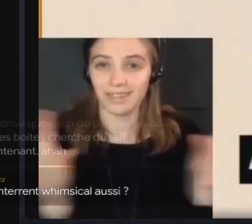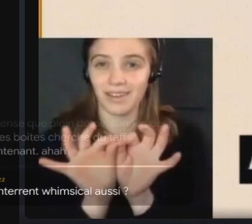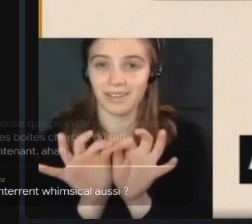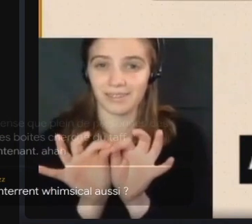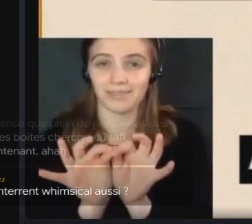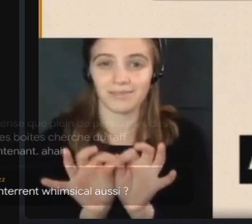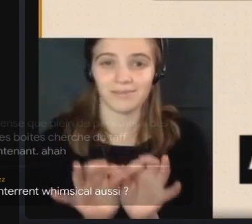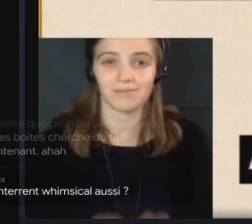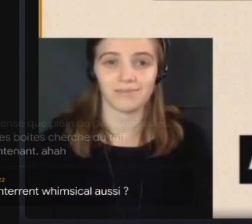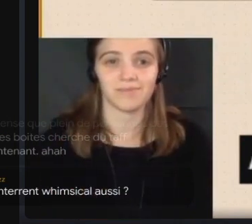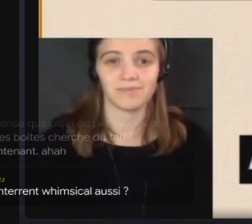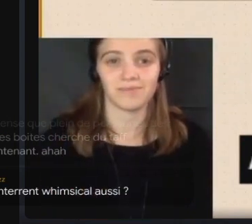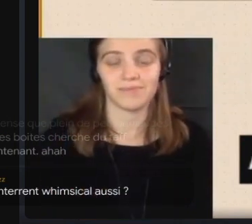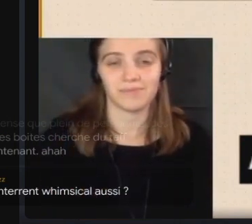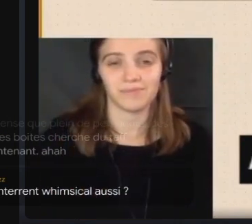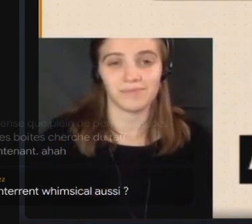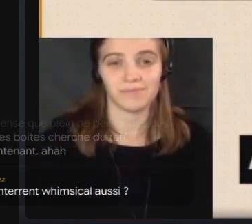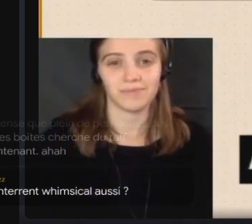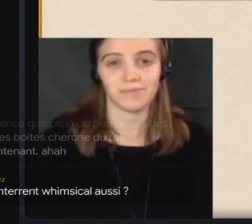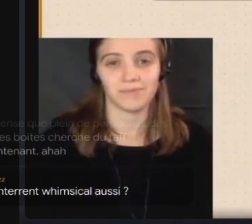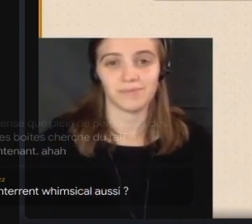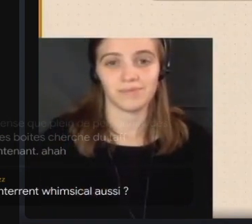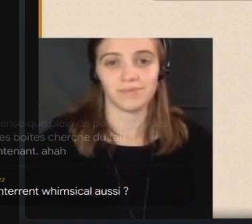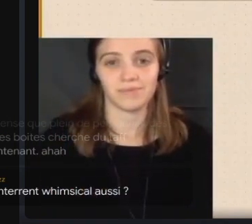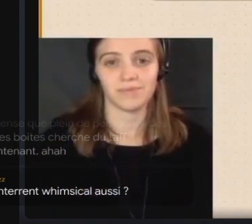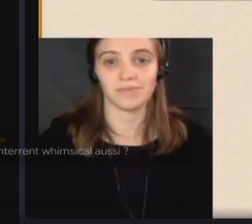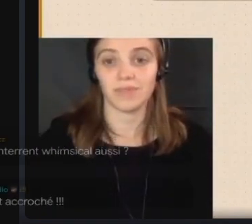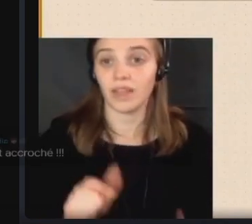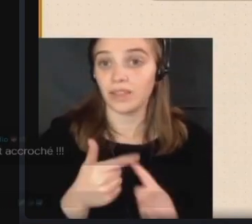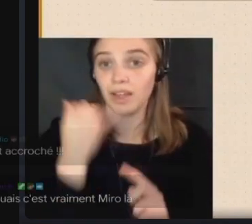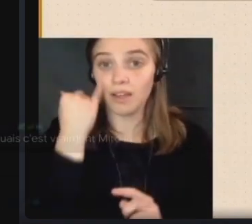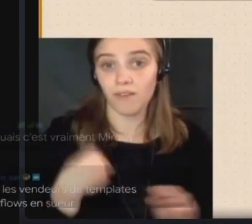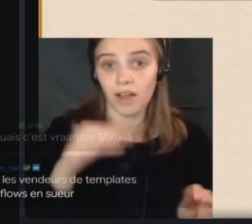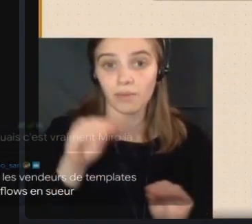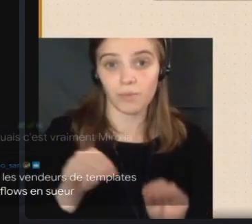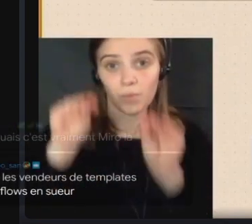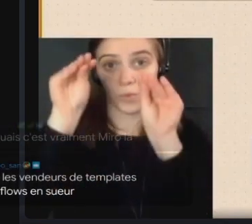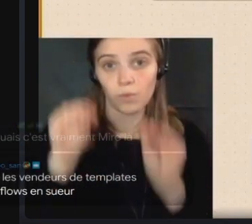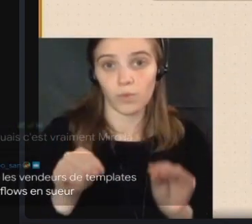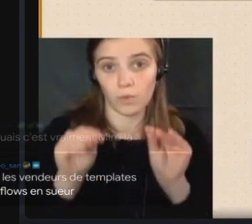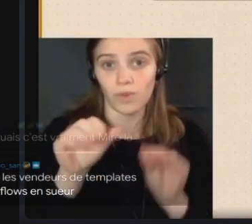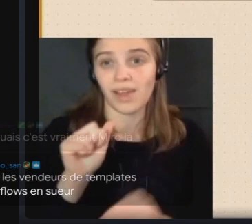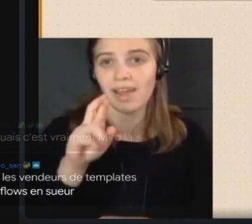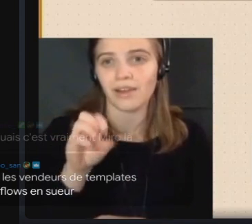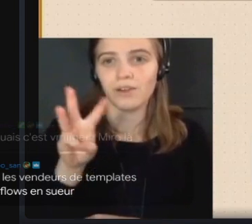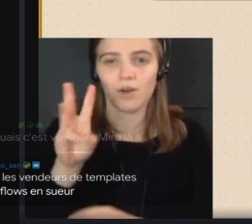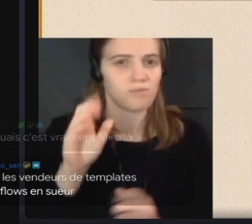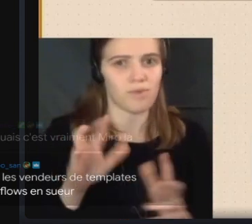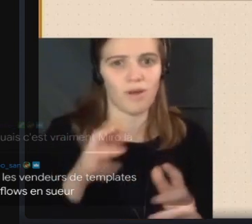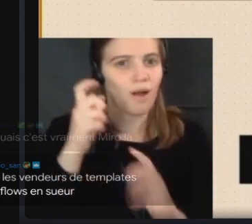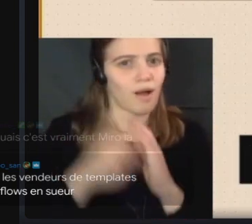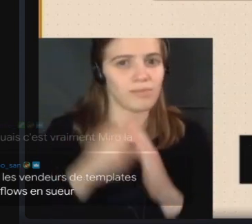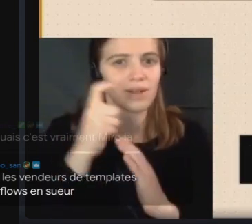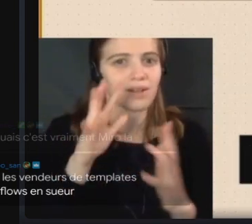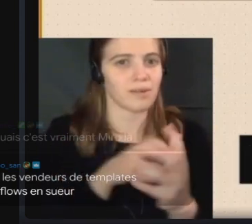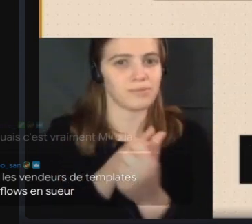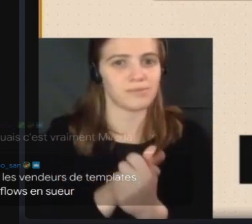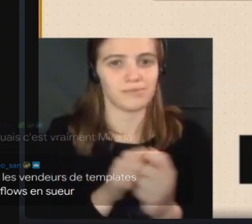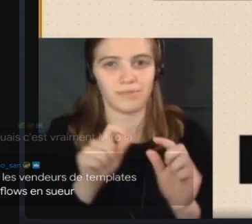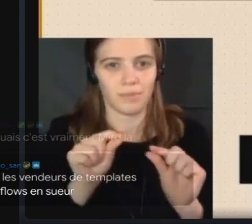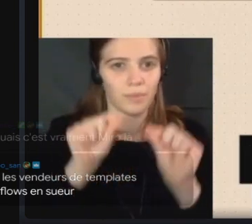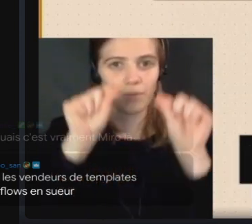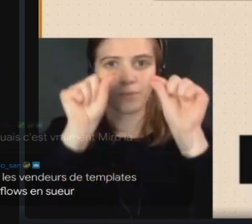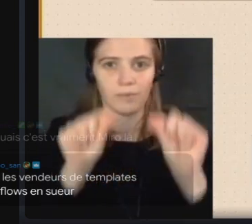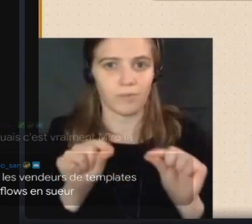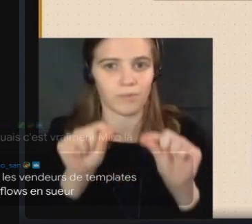my Ok, mais c'est trop bien, vous l'avez vu, je l'ai fait sur Tellington, mais je l'ai fait à la main. The arrows will automatically update. C'est accroché, messieurs, dames. Earlier, I showed you how you